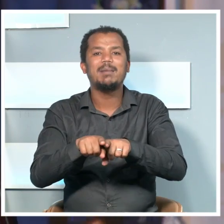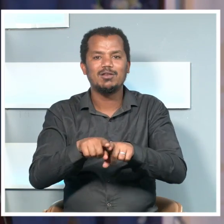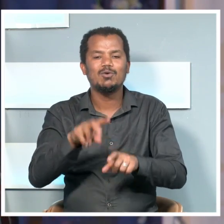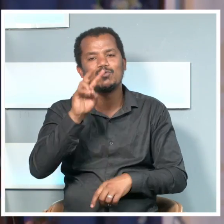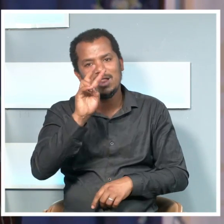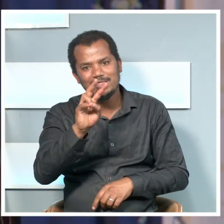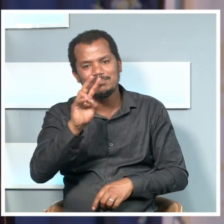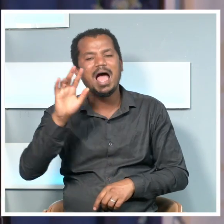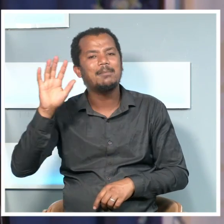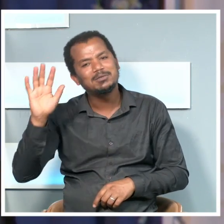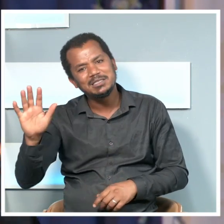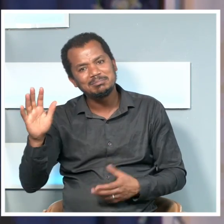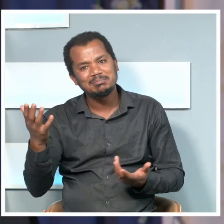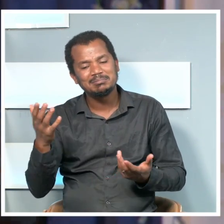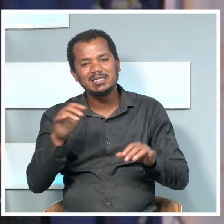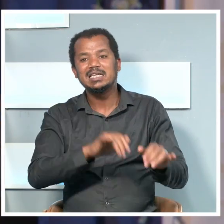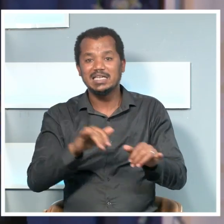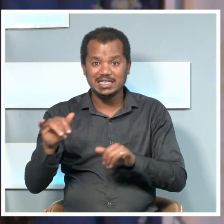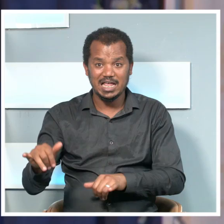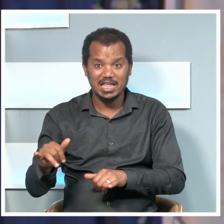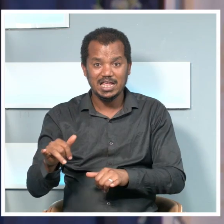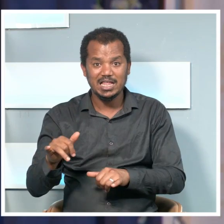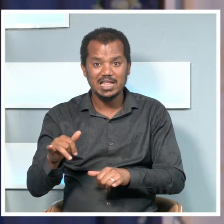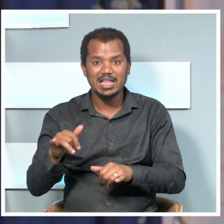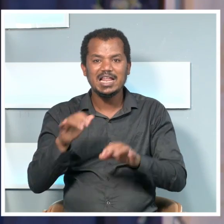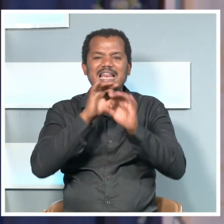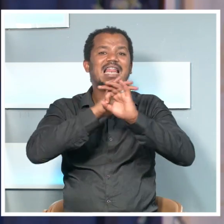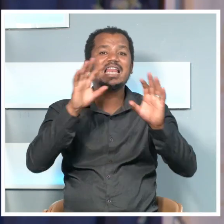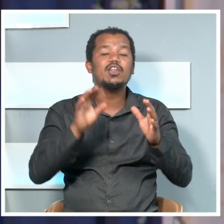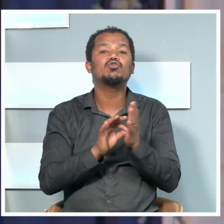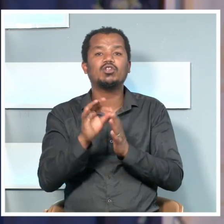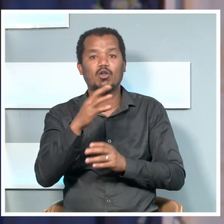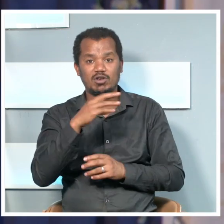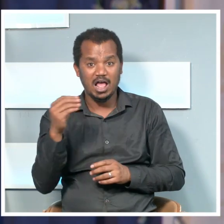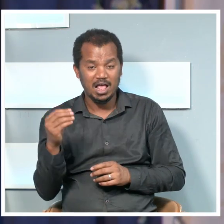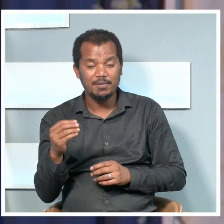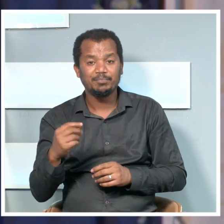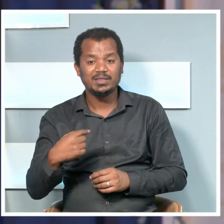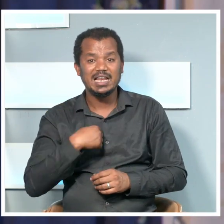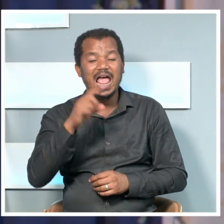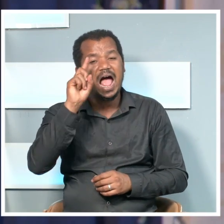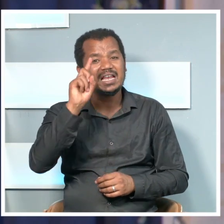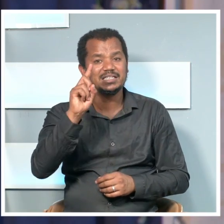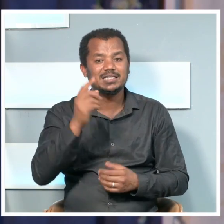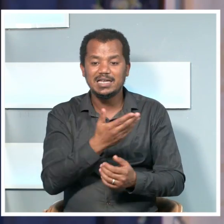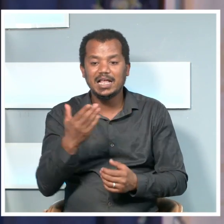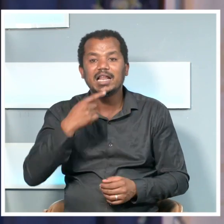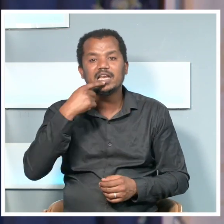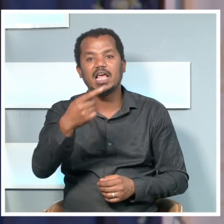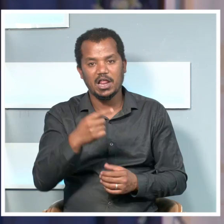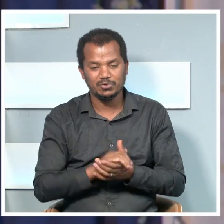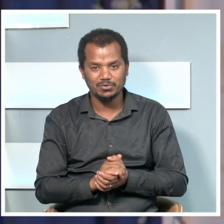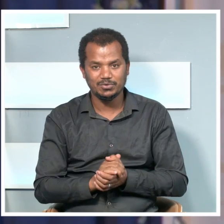هلات أمستم ندا ندليل النقطة رامنا أني عند نجار